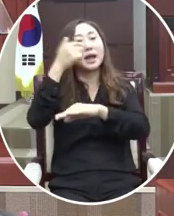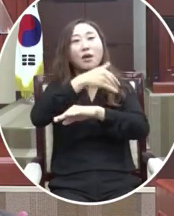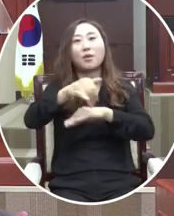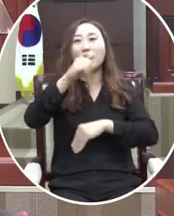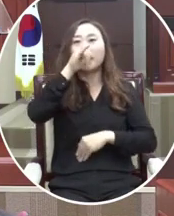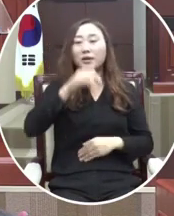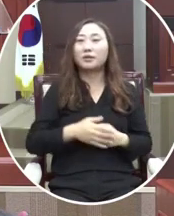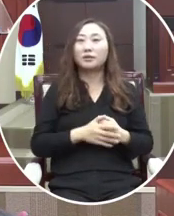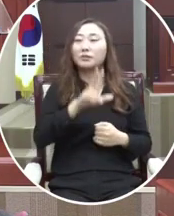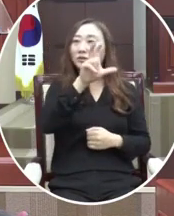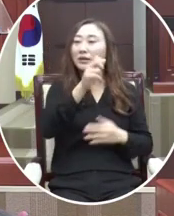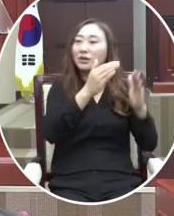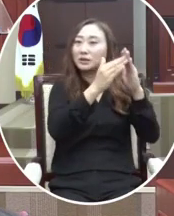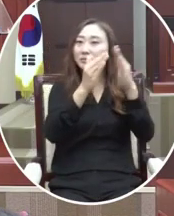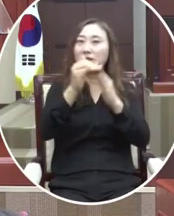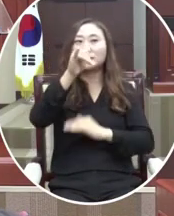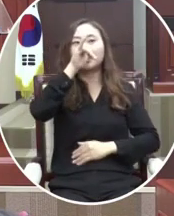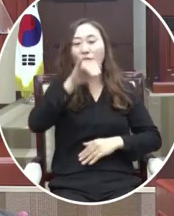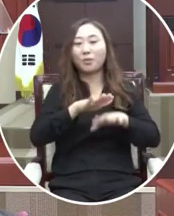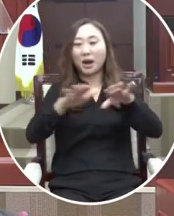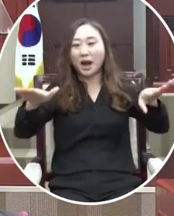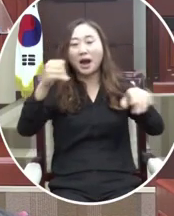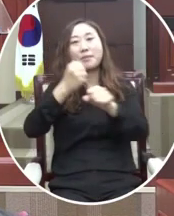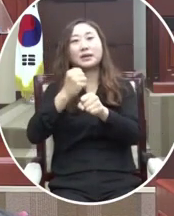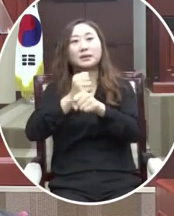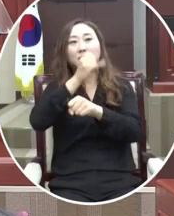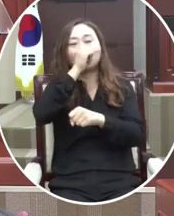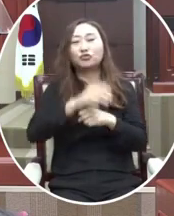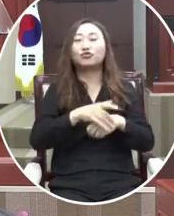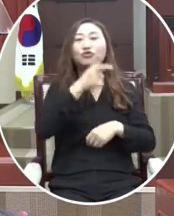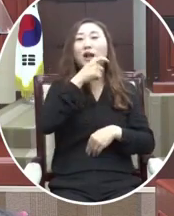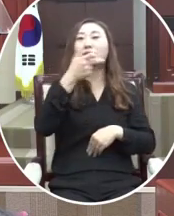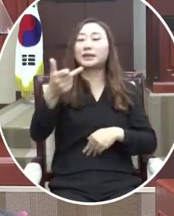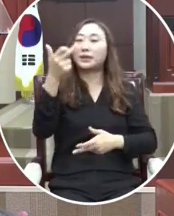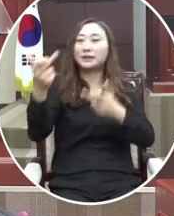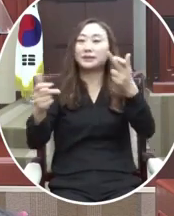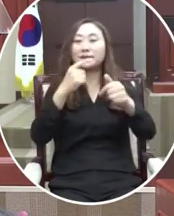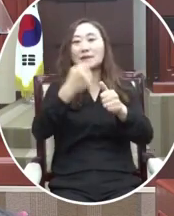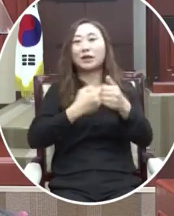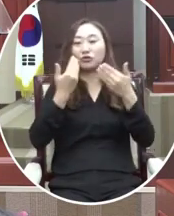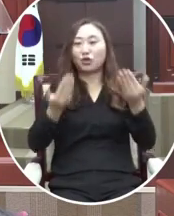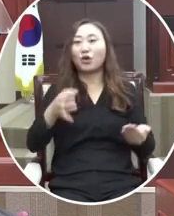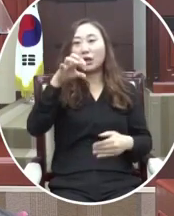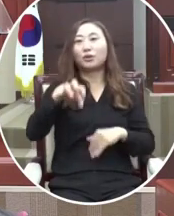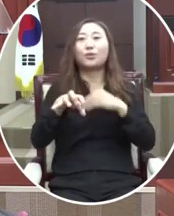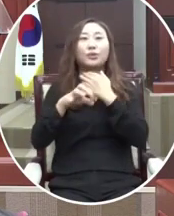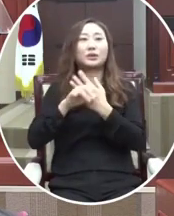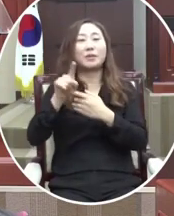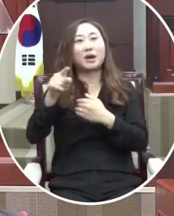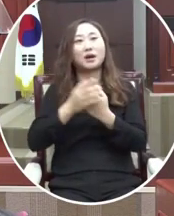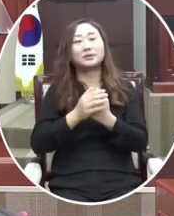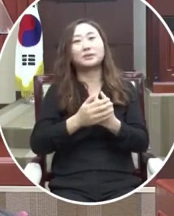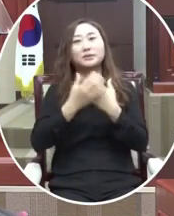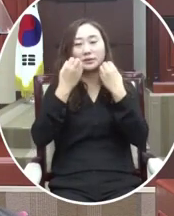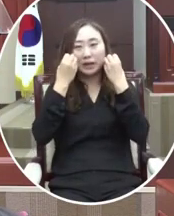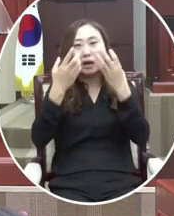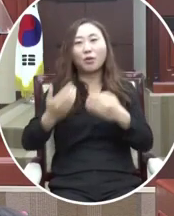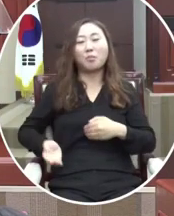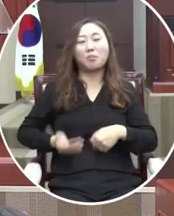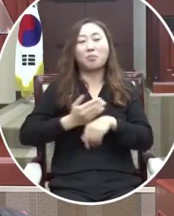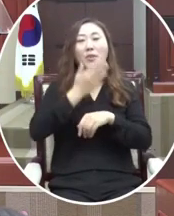객실과 패밀리 정원 데크쉼터 등이 갖추진 수락산 자연 휴양림은 여가 생활에 새로운 모델이 될